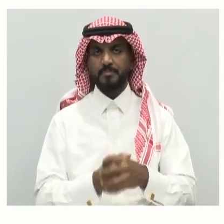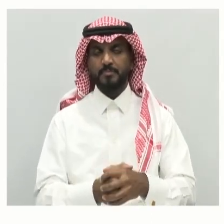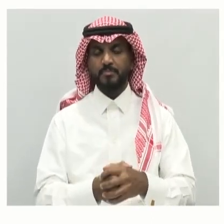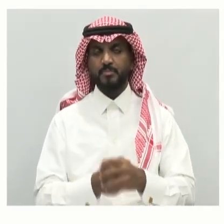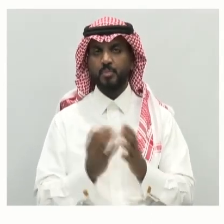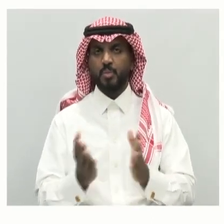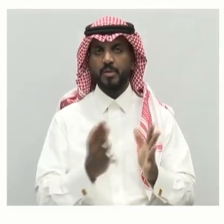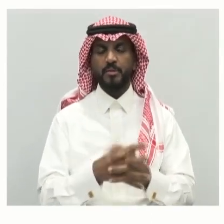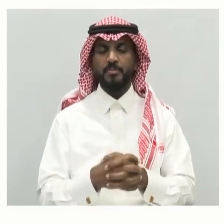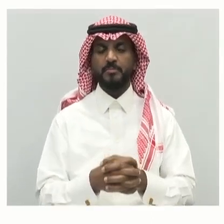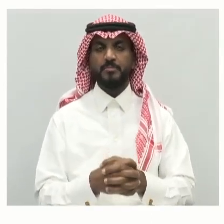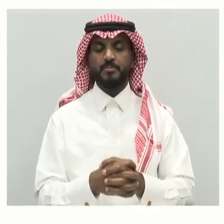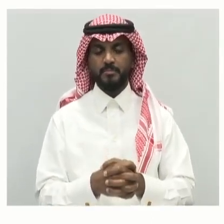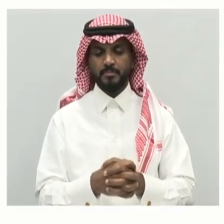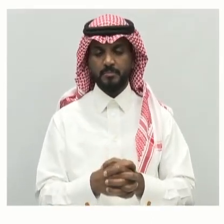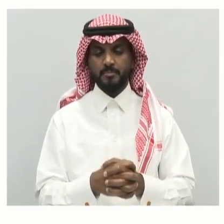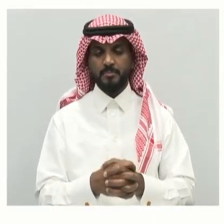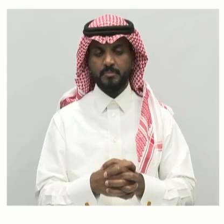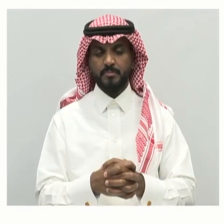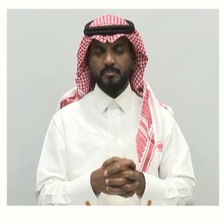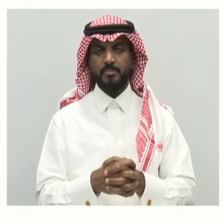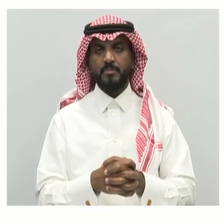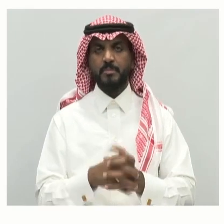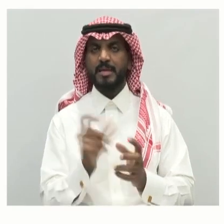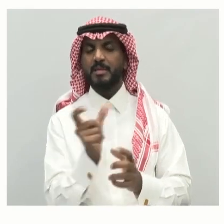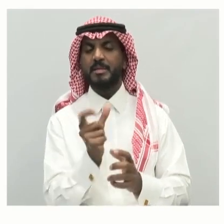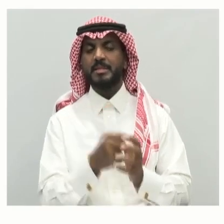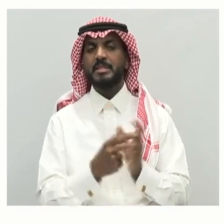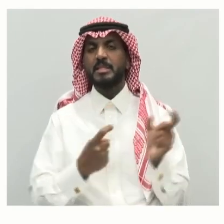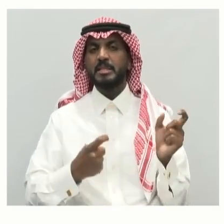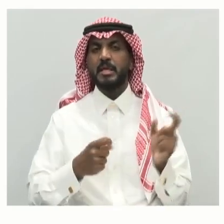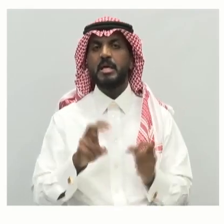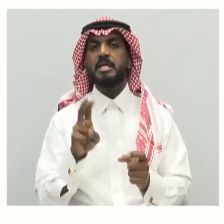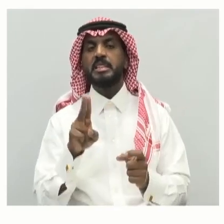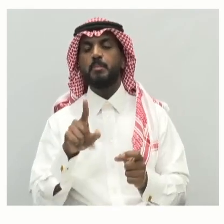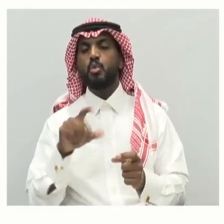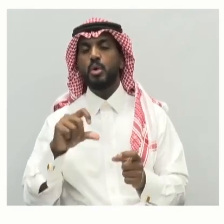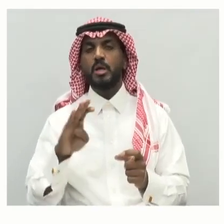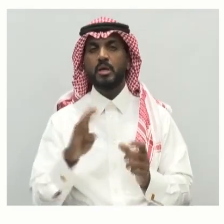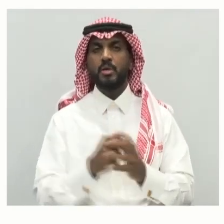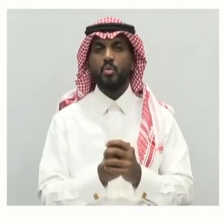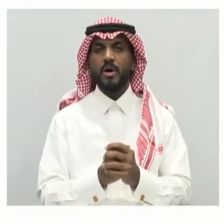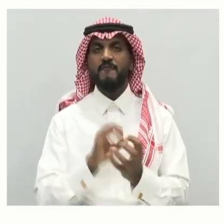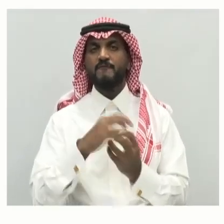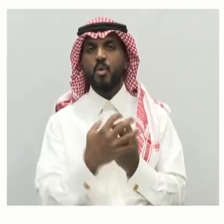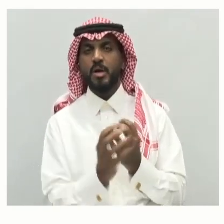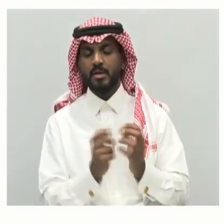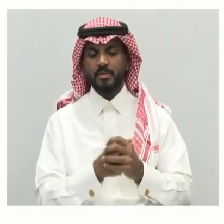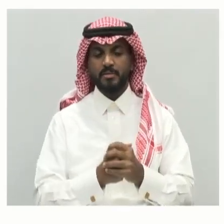وايضا احسنتم شاهدناك كما في كلمه تبوك كما في كلمه فواكه